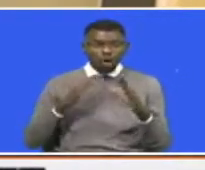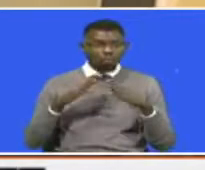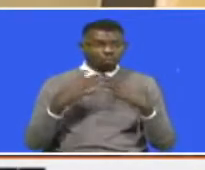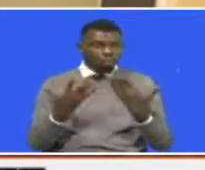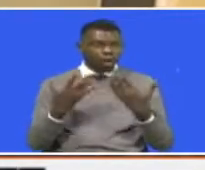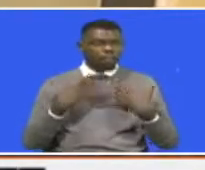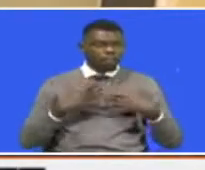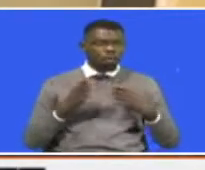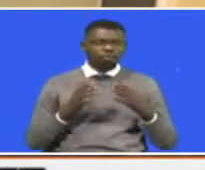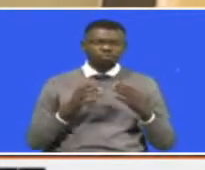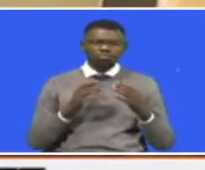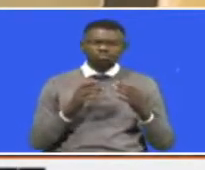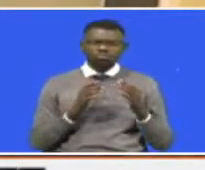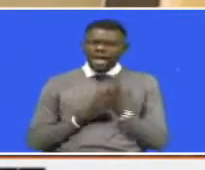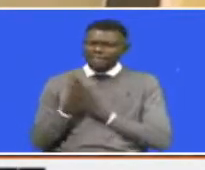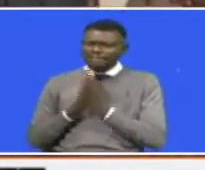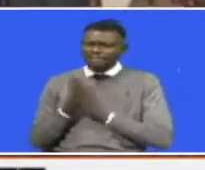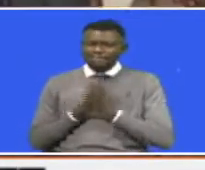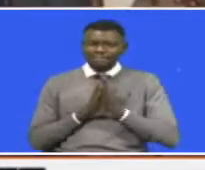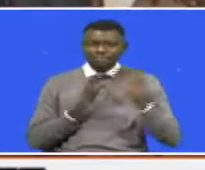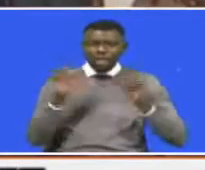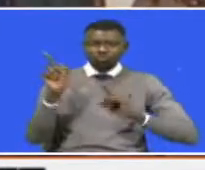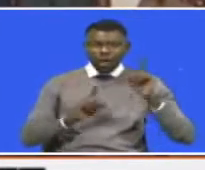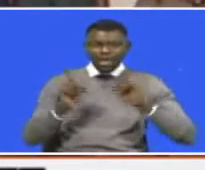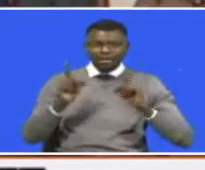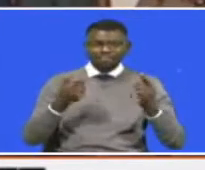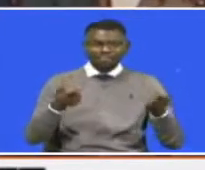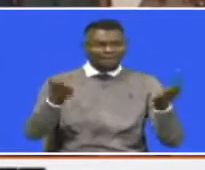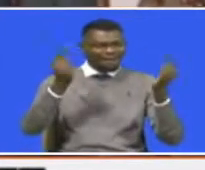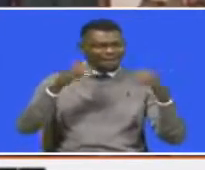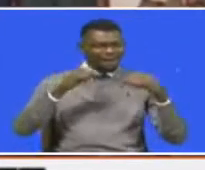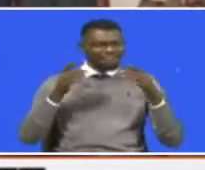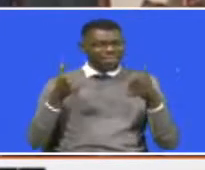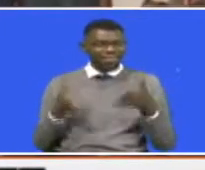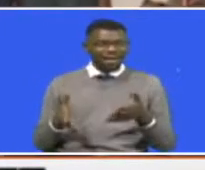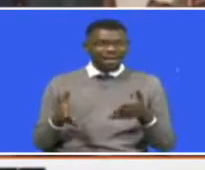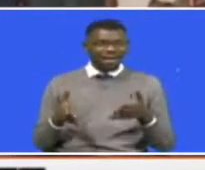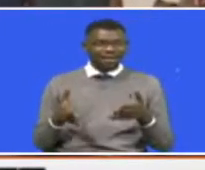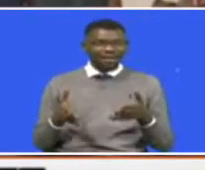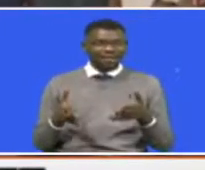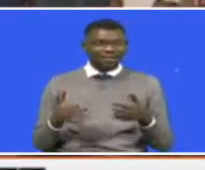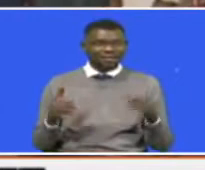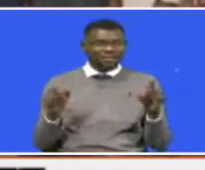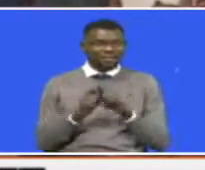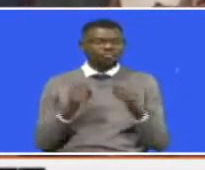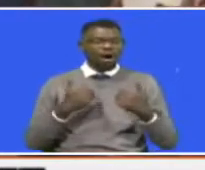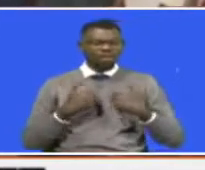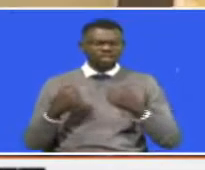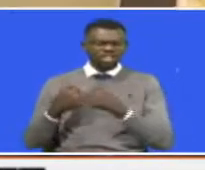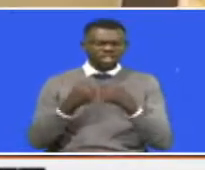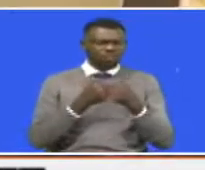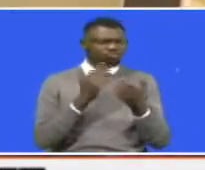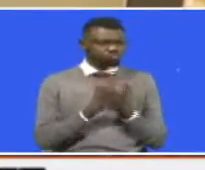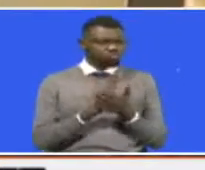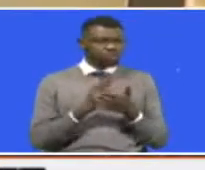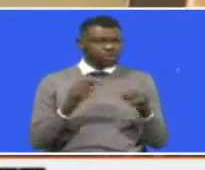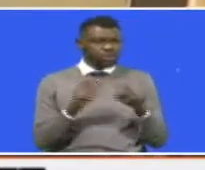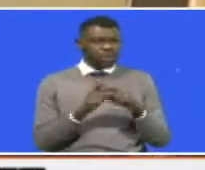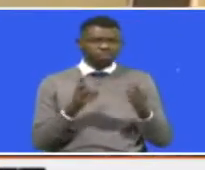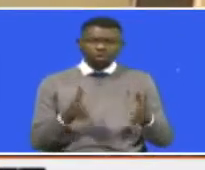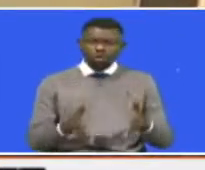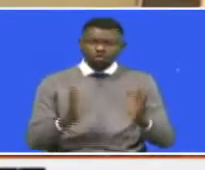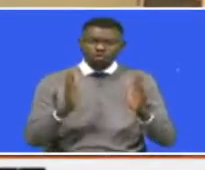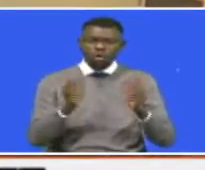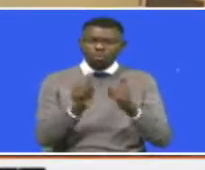attractions wananchi wanajua zipo na watasifikia namna gani. Kule Mount Elgon of course pia kuna challenges na mambo ya